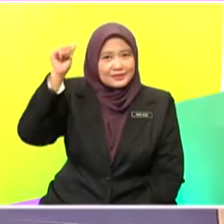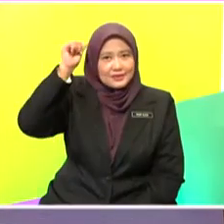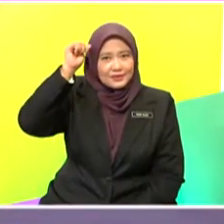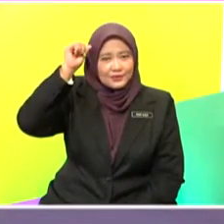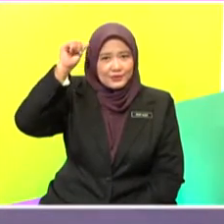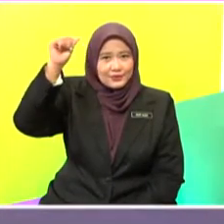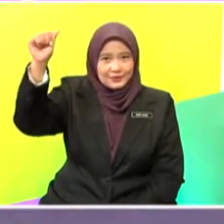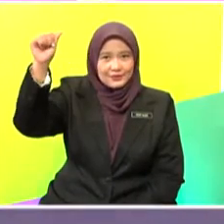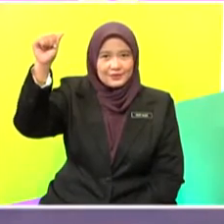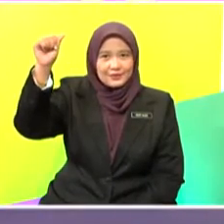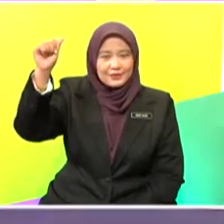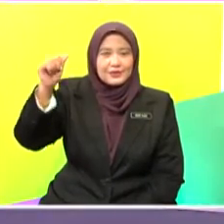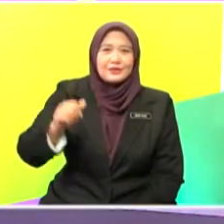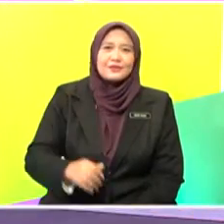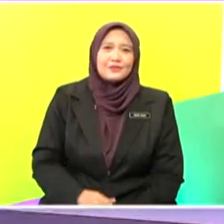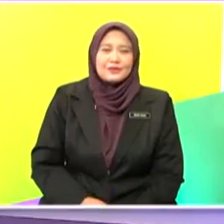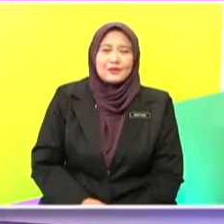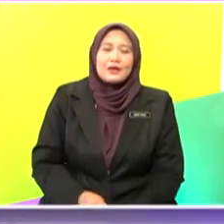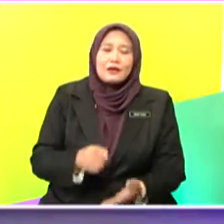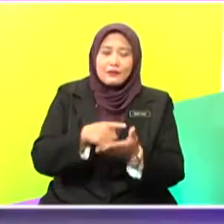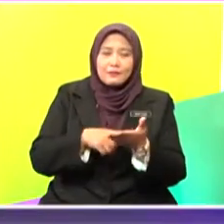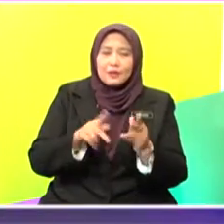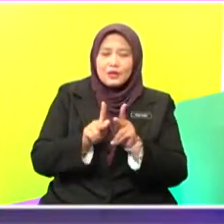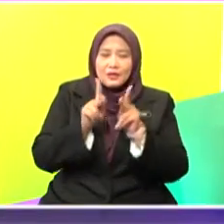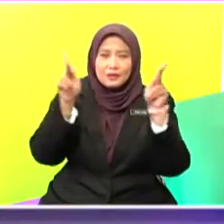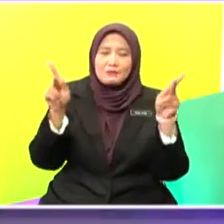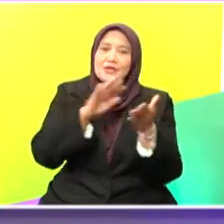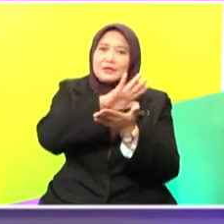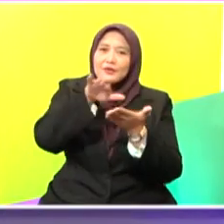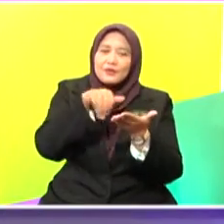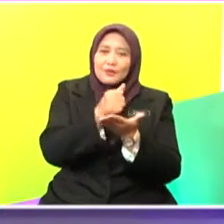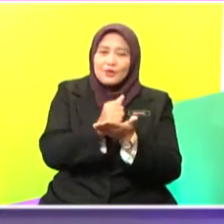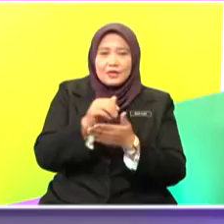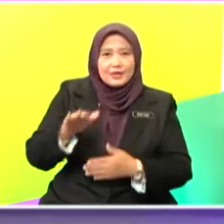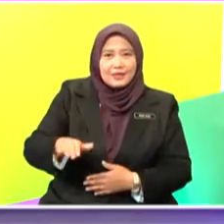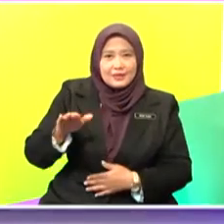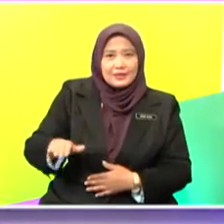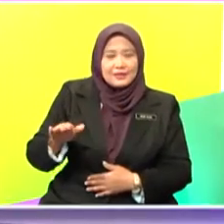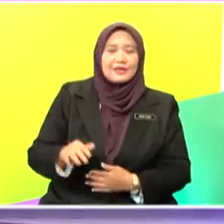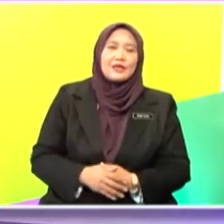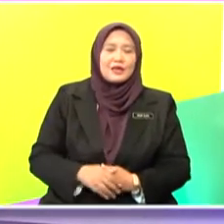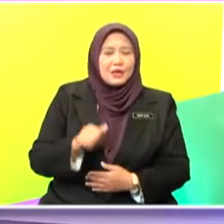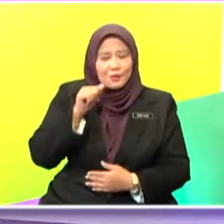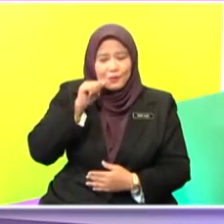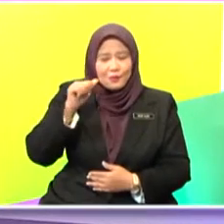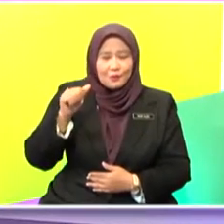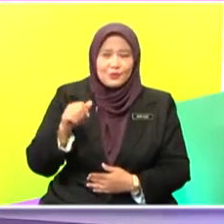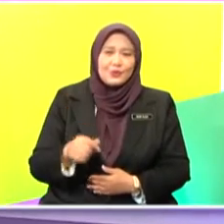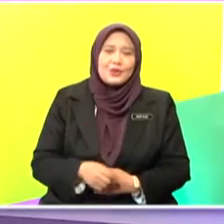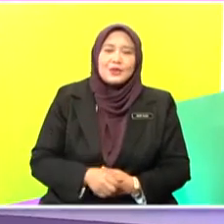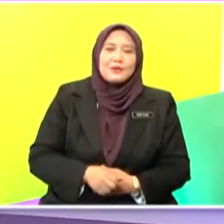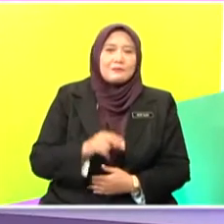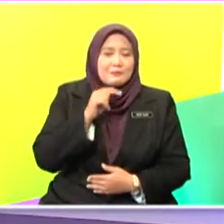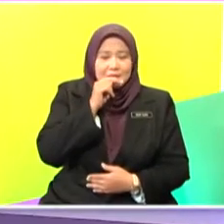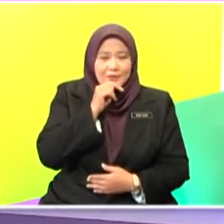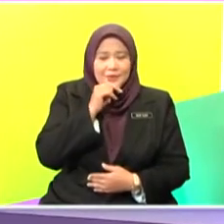Assalamualaikum warahmatullahi wabarakatuh. Apa khabar semua adik-adik? Amboi, manis-manis adik yang sedang menonton